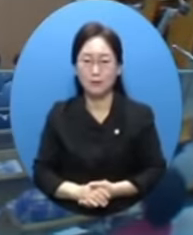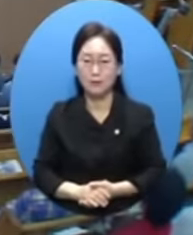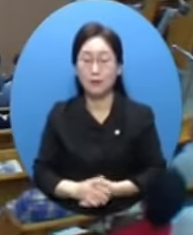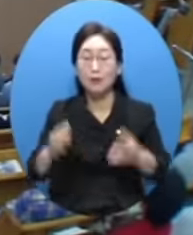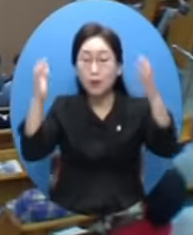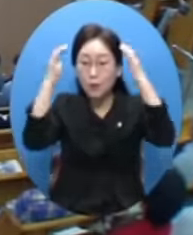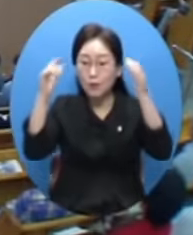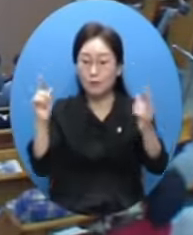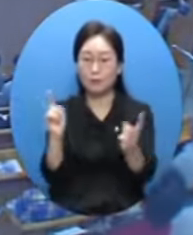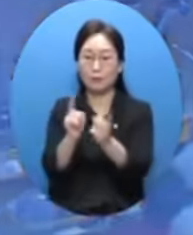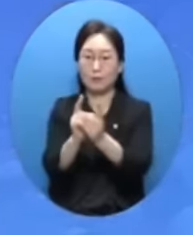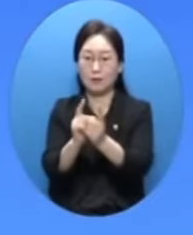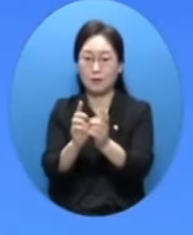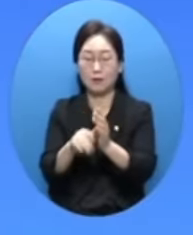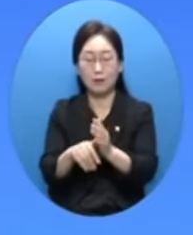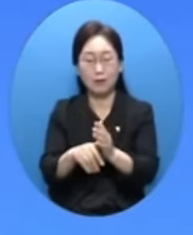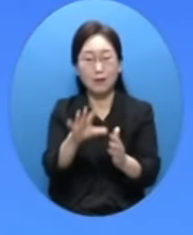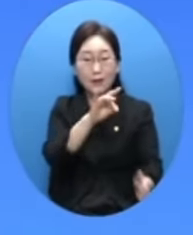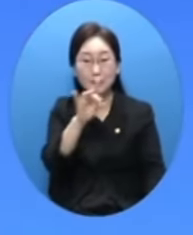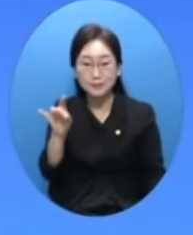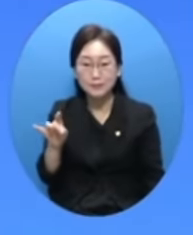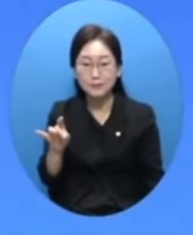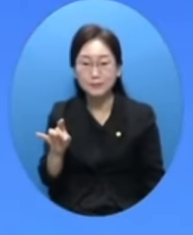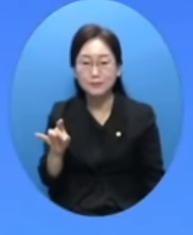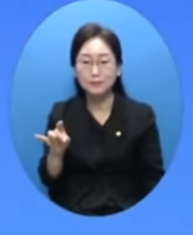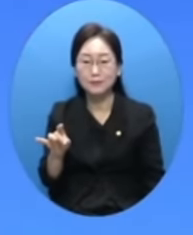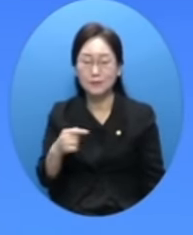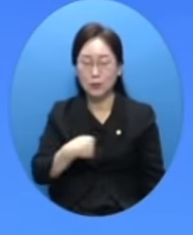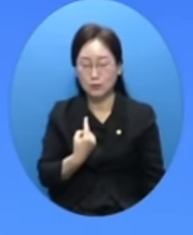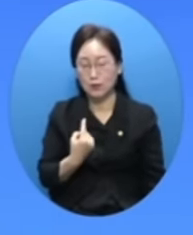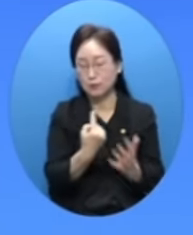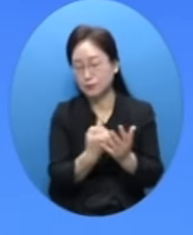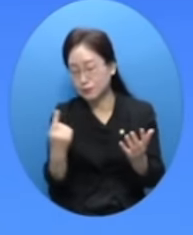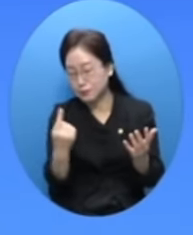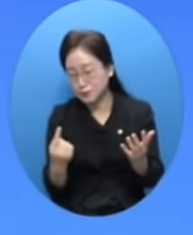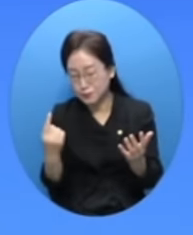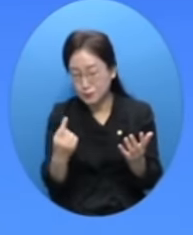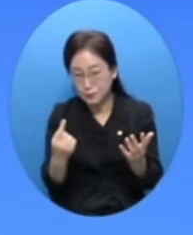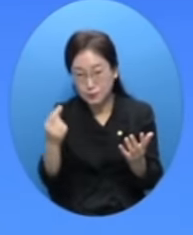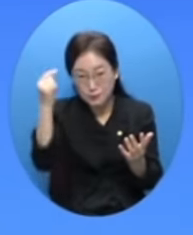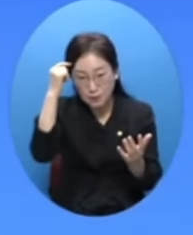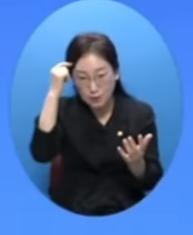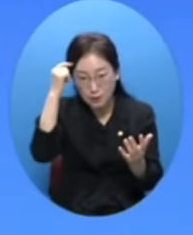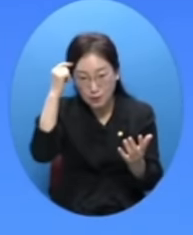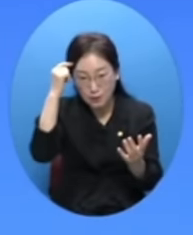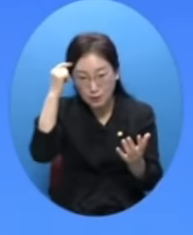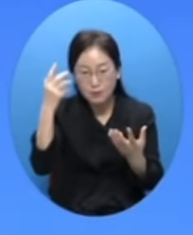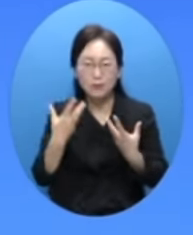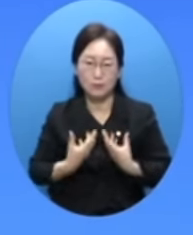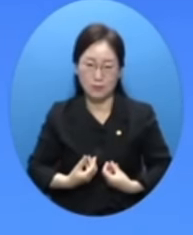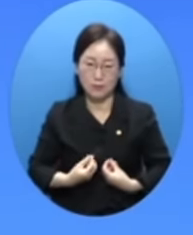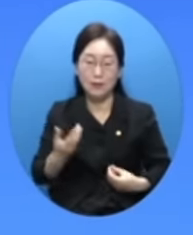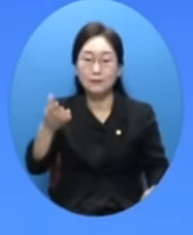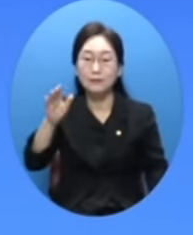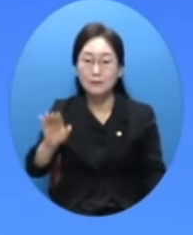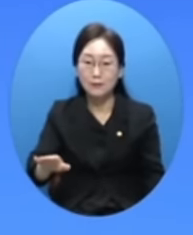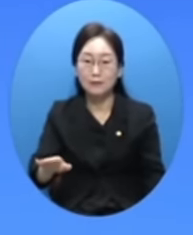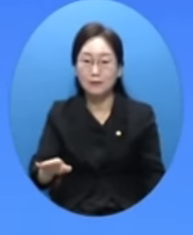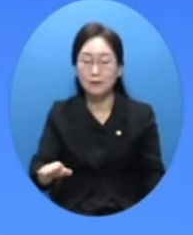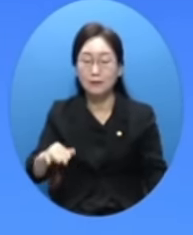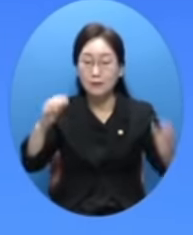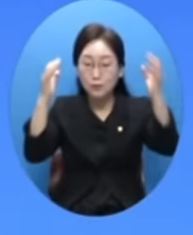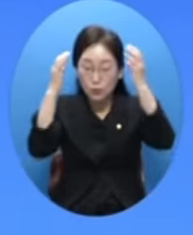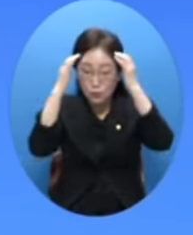고난을 당할 때 때때로 나 혼자뿐이다 하는 이러한 절망적인 생각을 하게 됩니다. 그러나